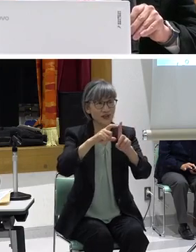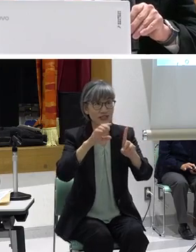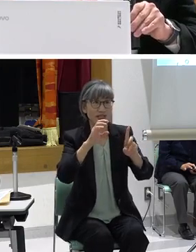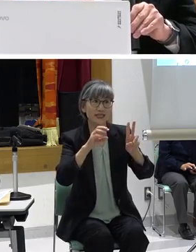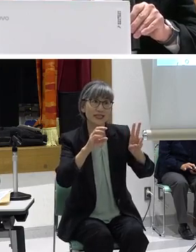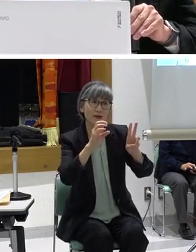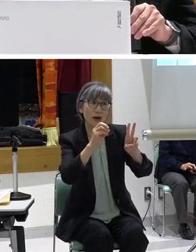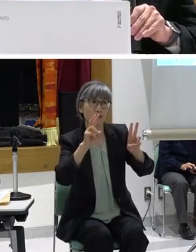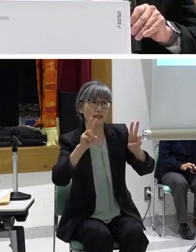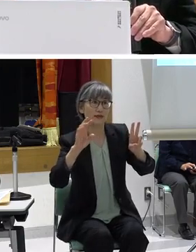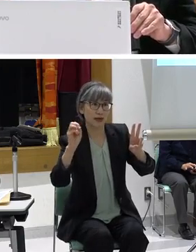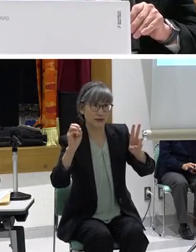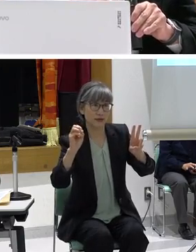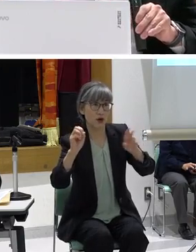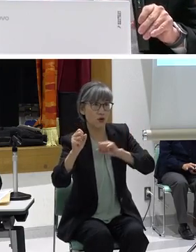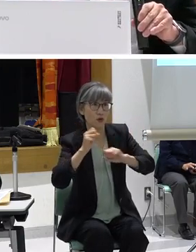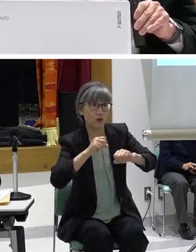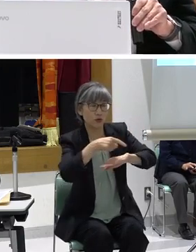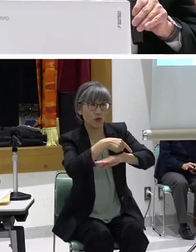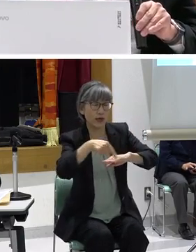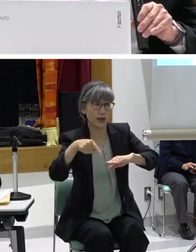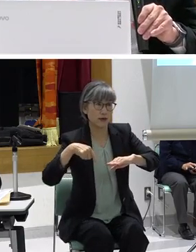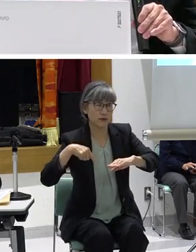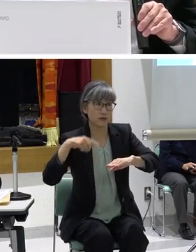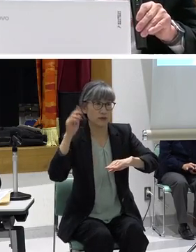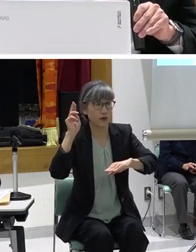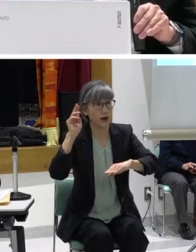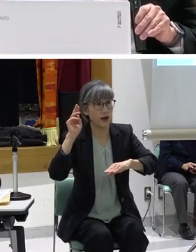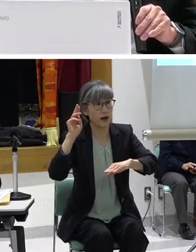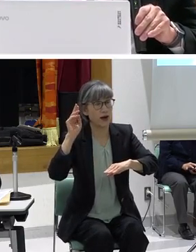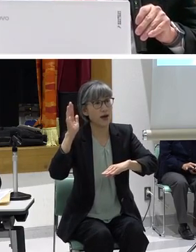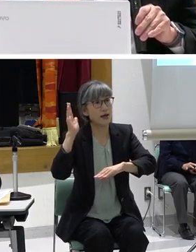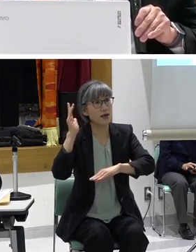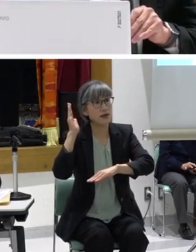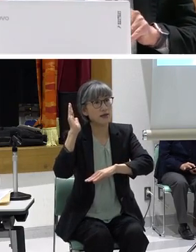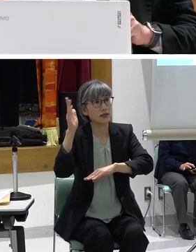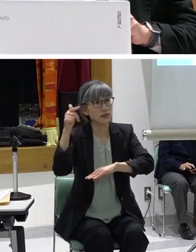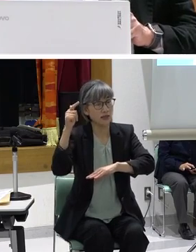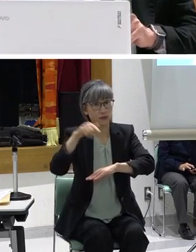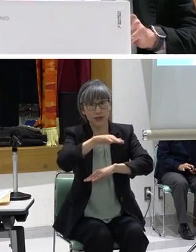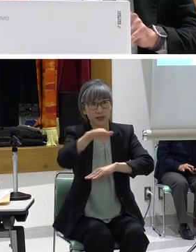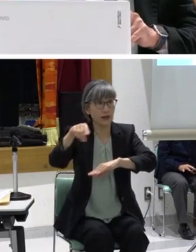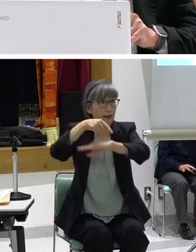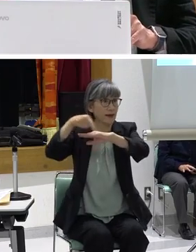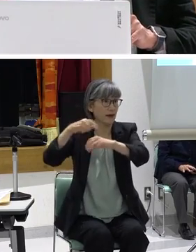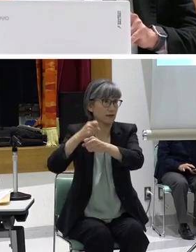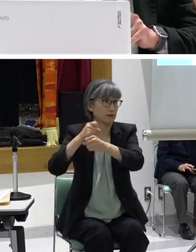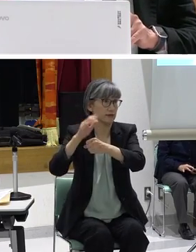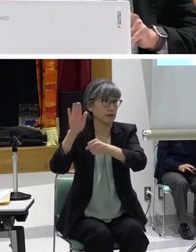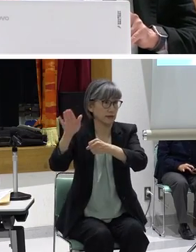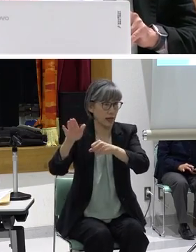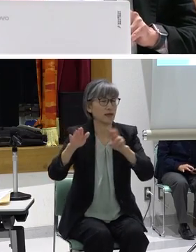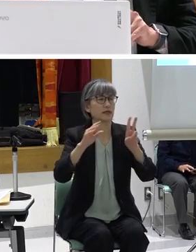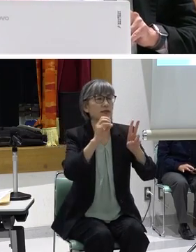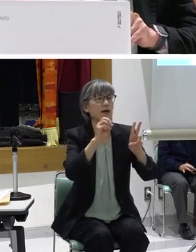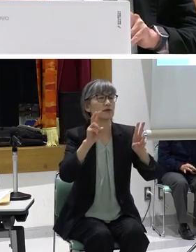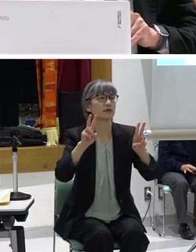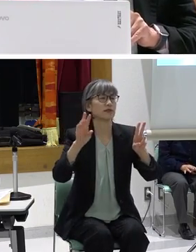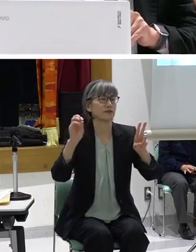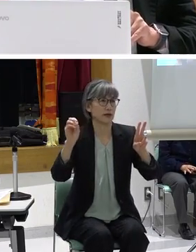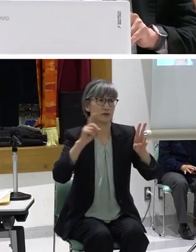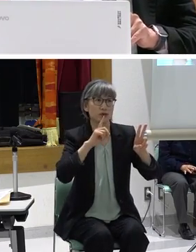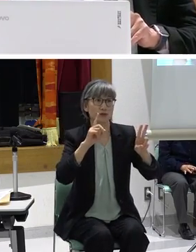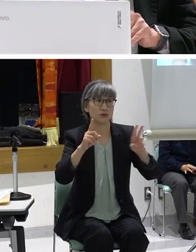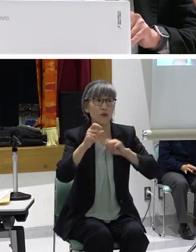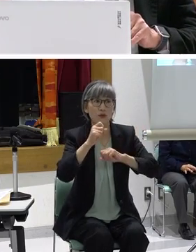UD2020 行動計画というのを政府全体で採択してるんです。この UD2020 行動計画っていうのを今日は